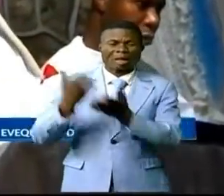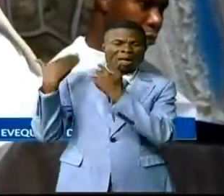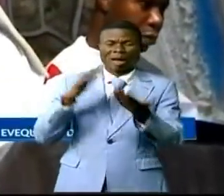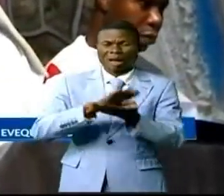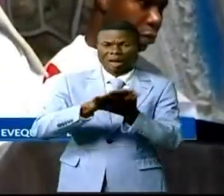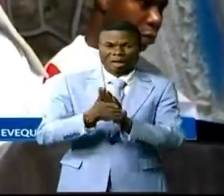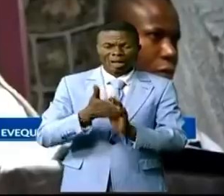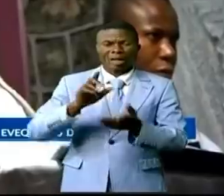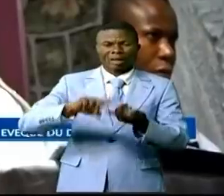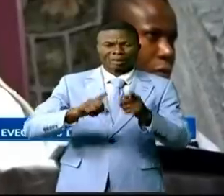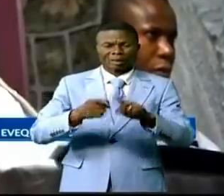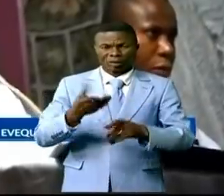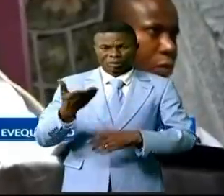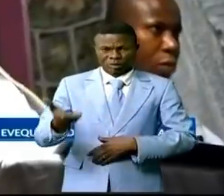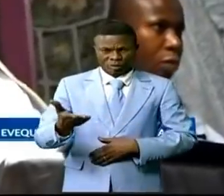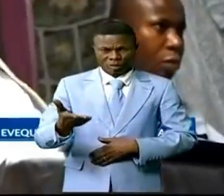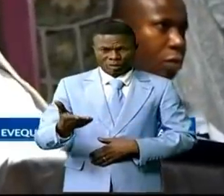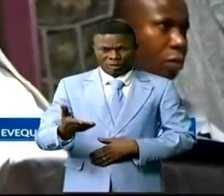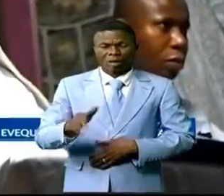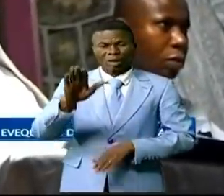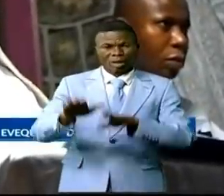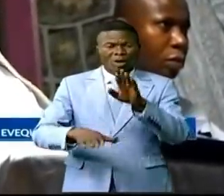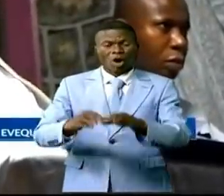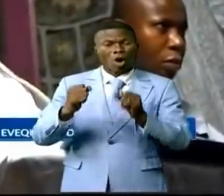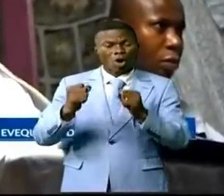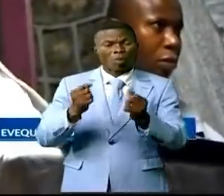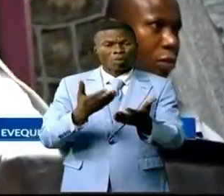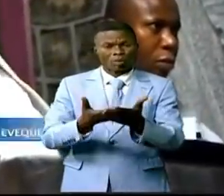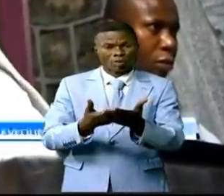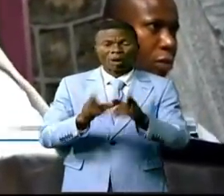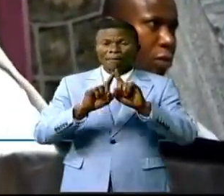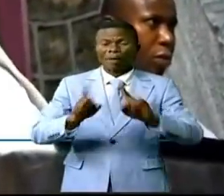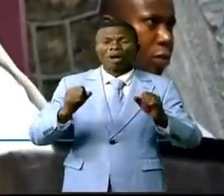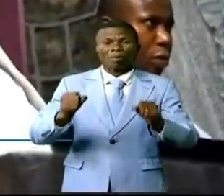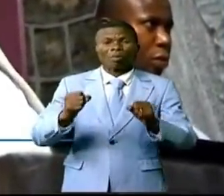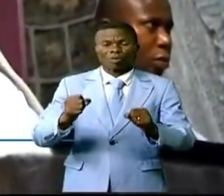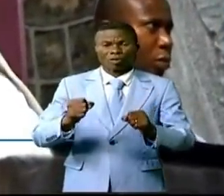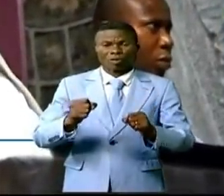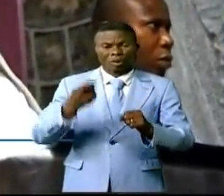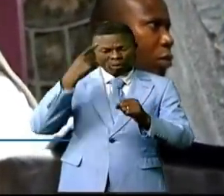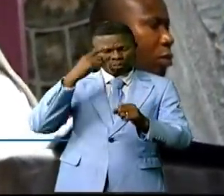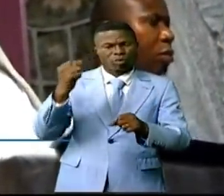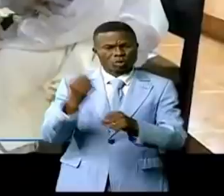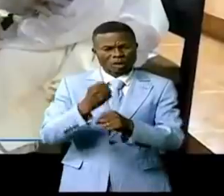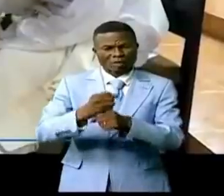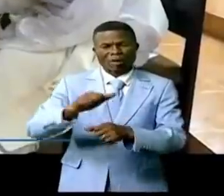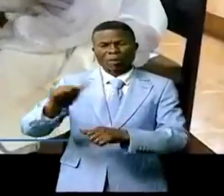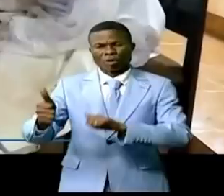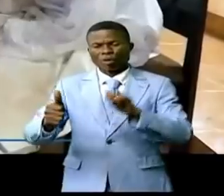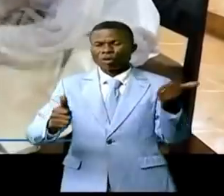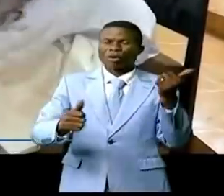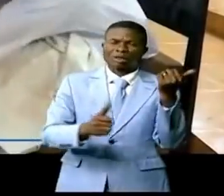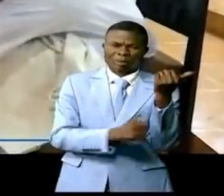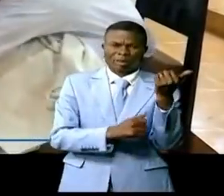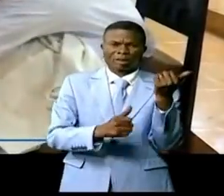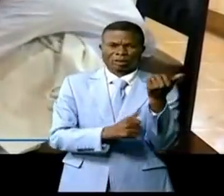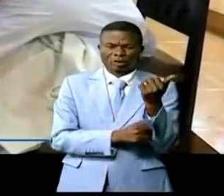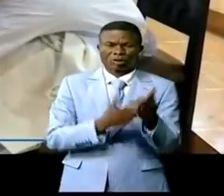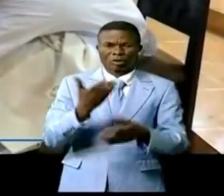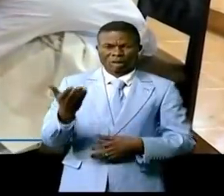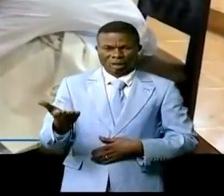ses disciples. Il y a bien sûr un pouvoir, mais ce pouvoir est un pouvoir de service.